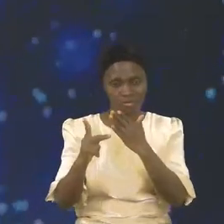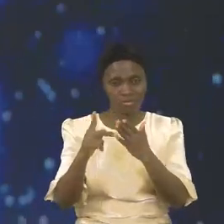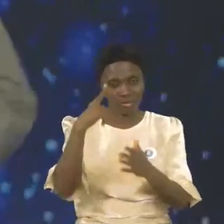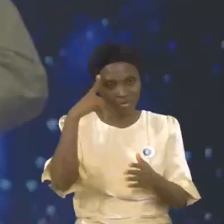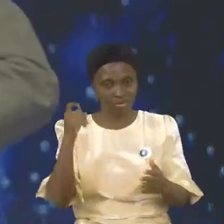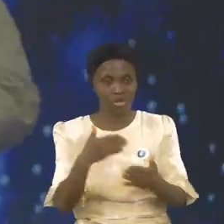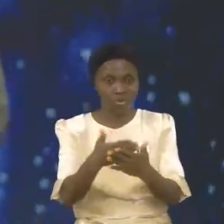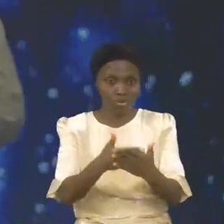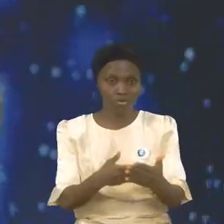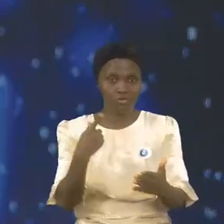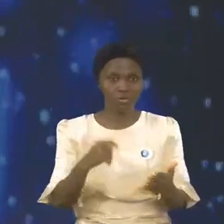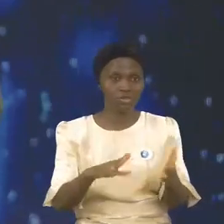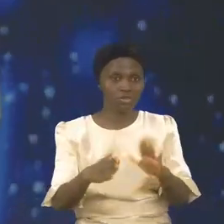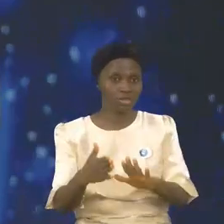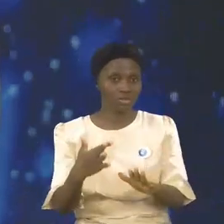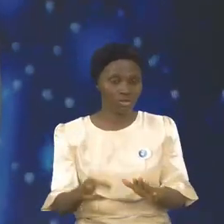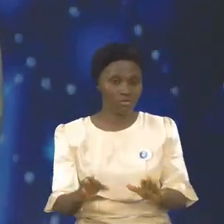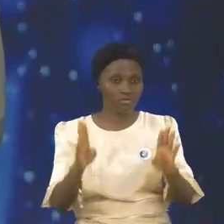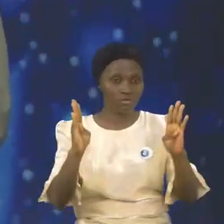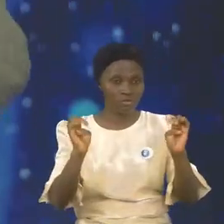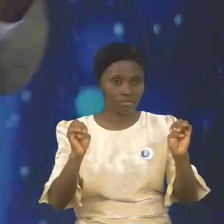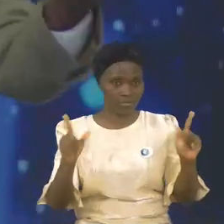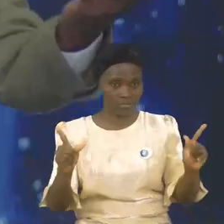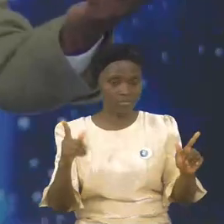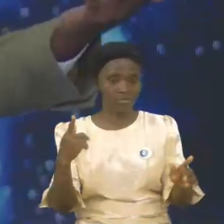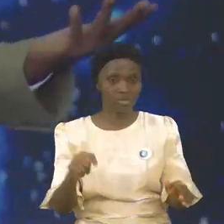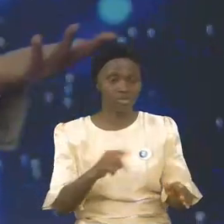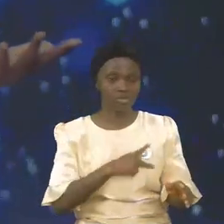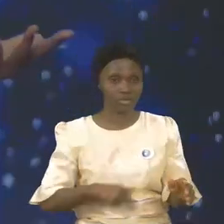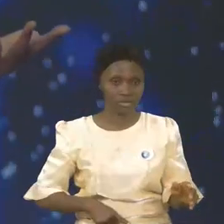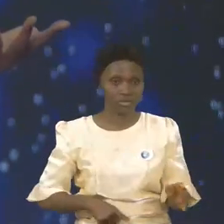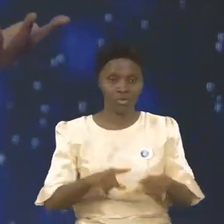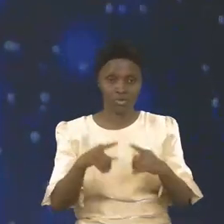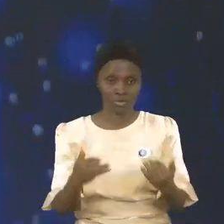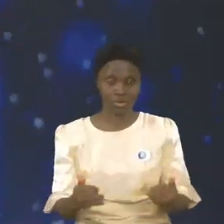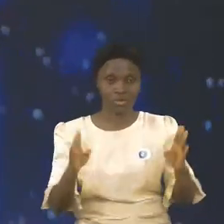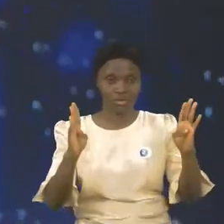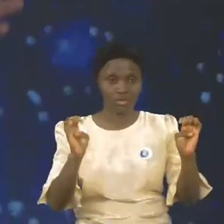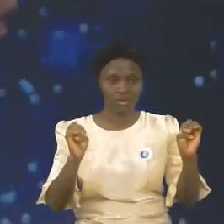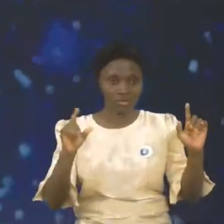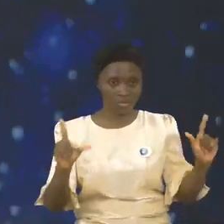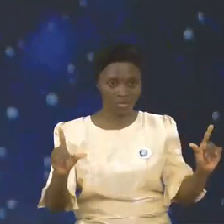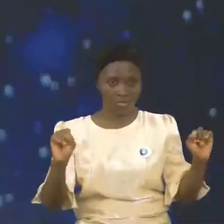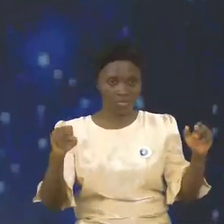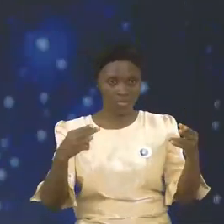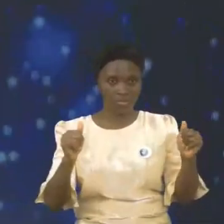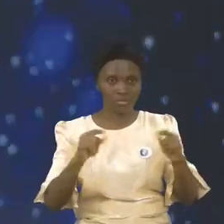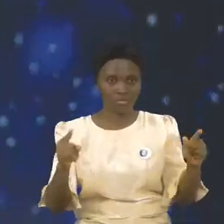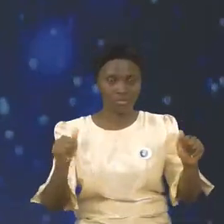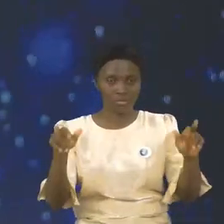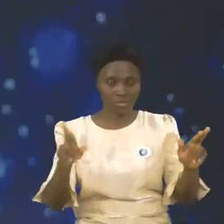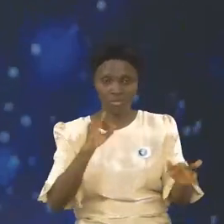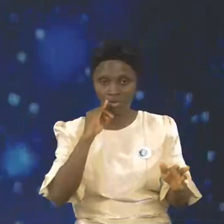et là cette songe cette vision cette révélation avant la mort de bethazar